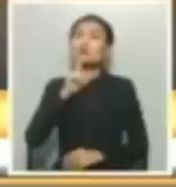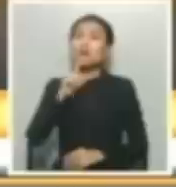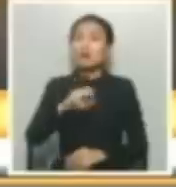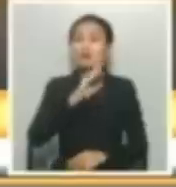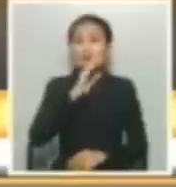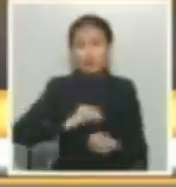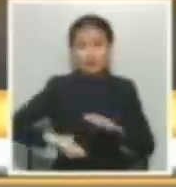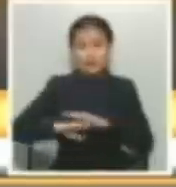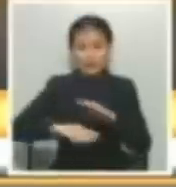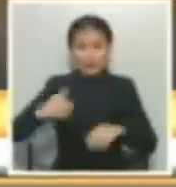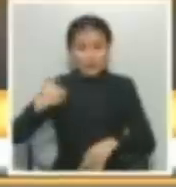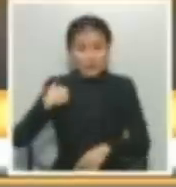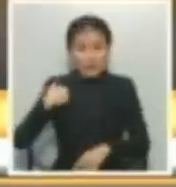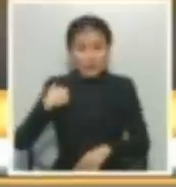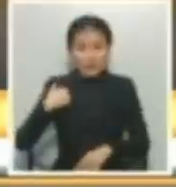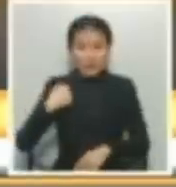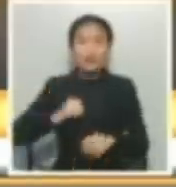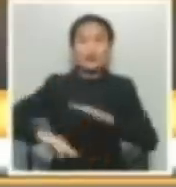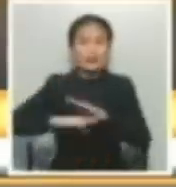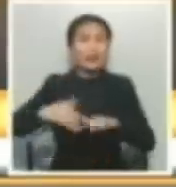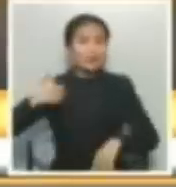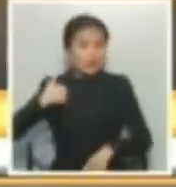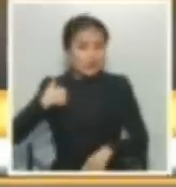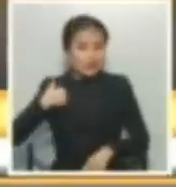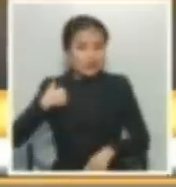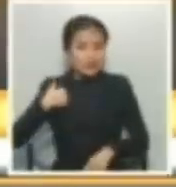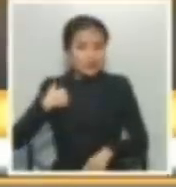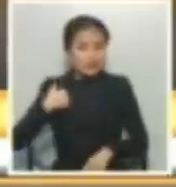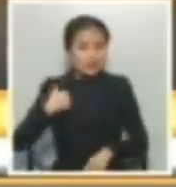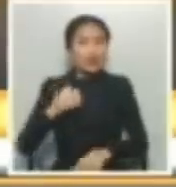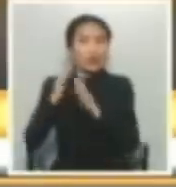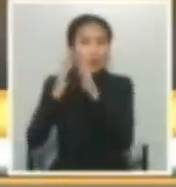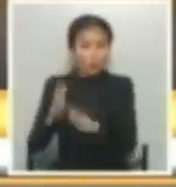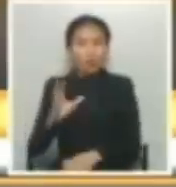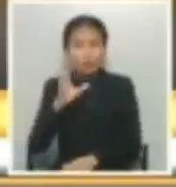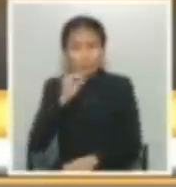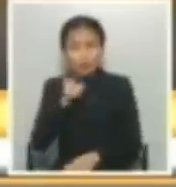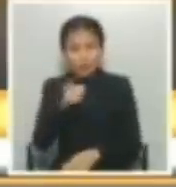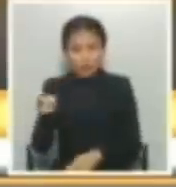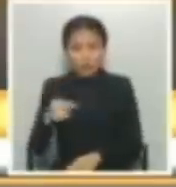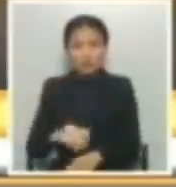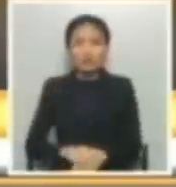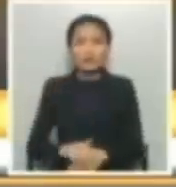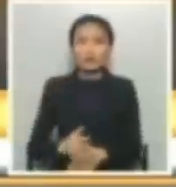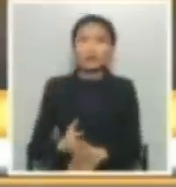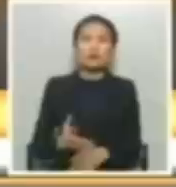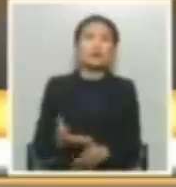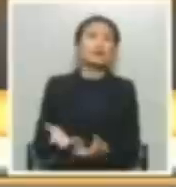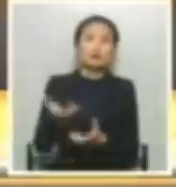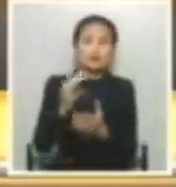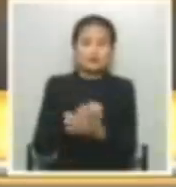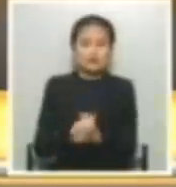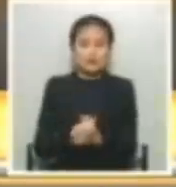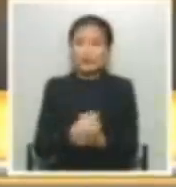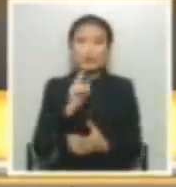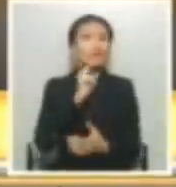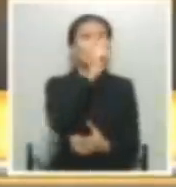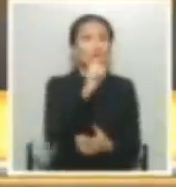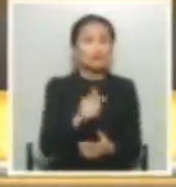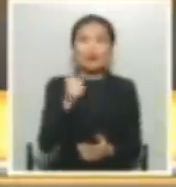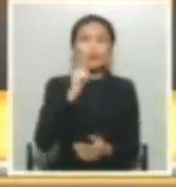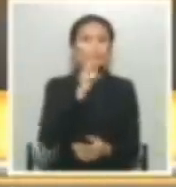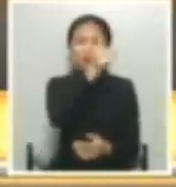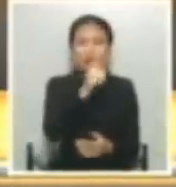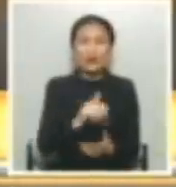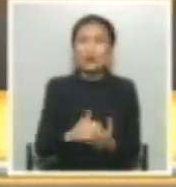ท่านมีหลักฐานอะไรคนที่มันพูดกับท่านเนี่ยดำเนินคดีเลยเอามาติดคุกเลยนะครับท่